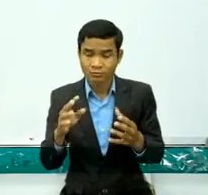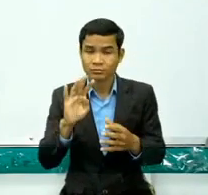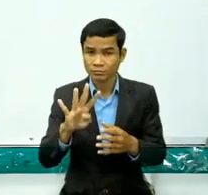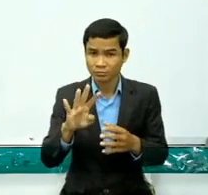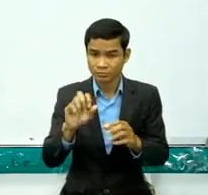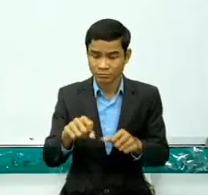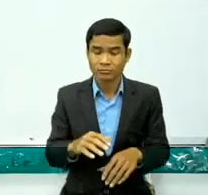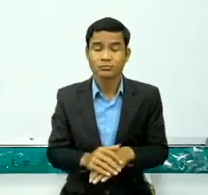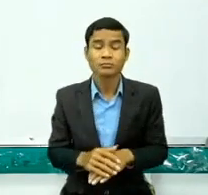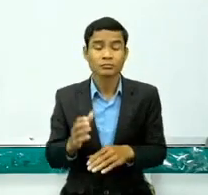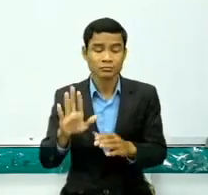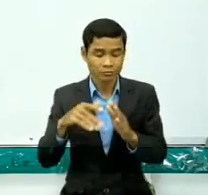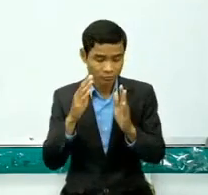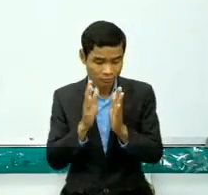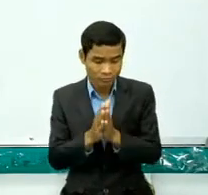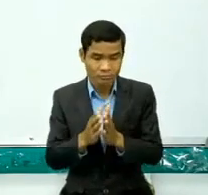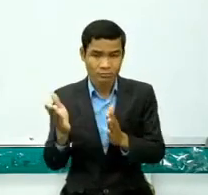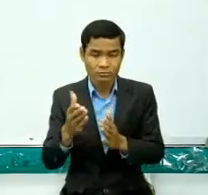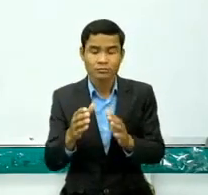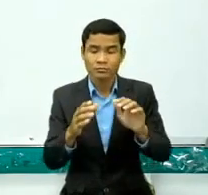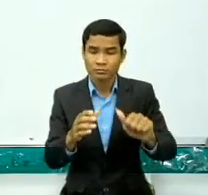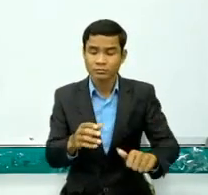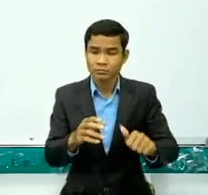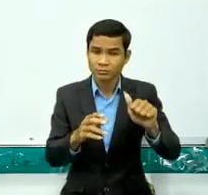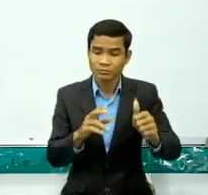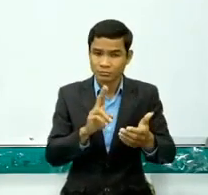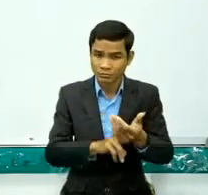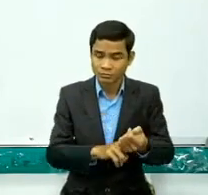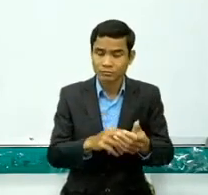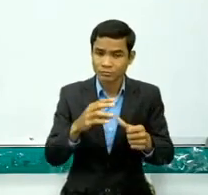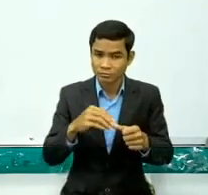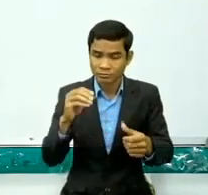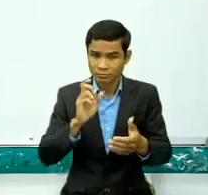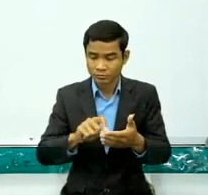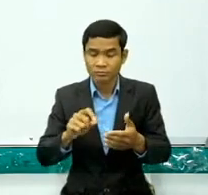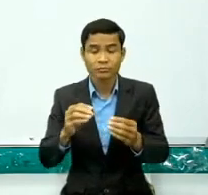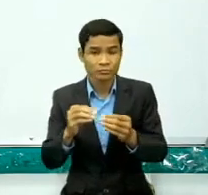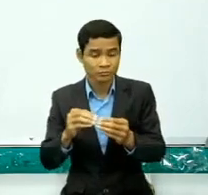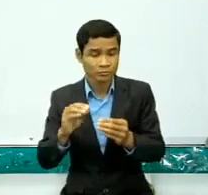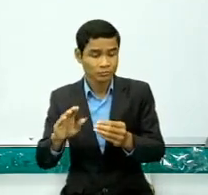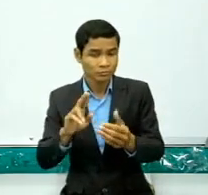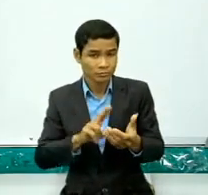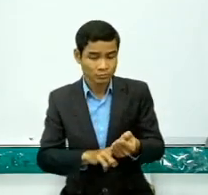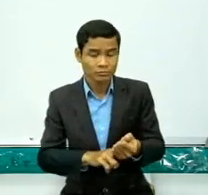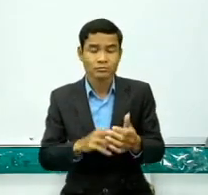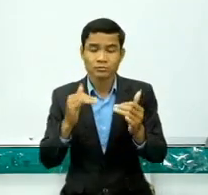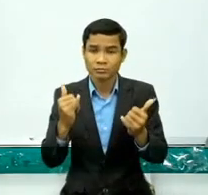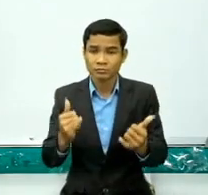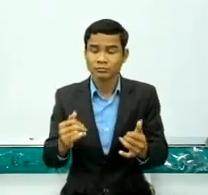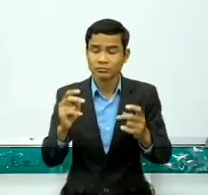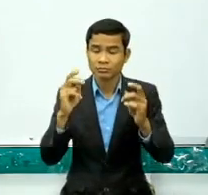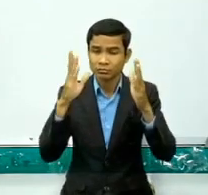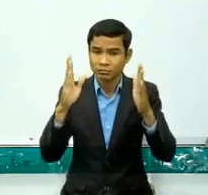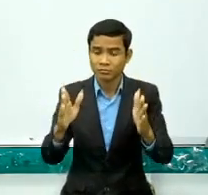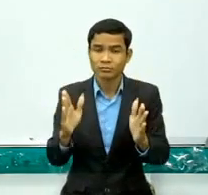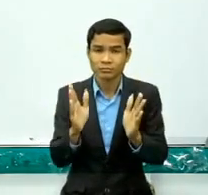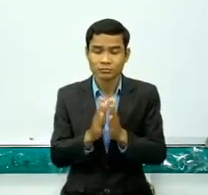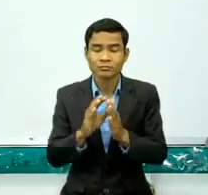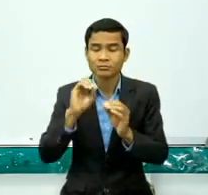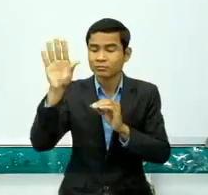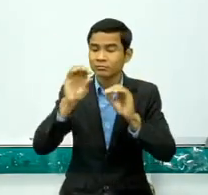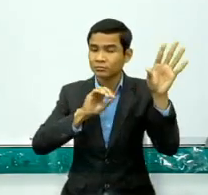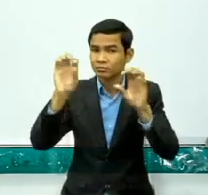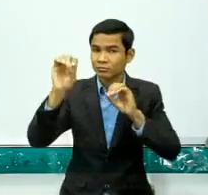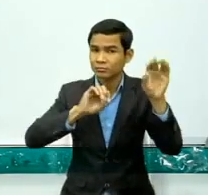4ណាកូនអរគុណឥឡូវកូនទុកក្តារឈ្នួនដោយសរហ្វឺតចាអ្នកគ្រូនឹងនាំកូនកូនទៅផ្ទះដៃបាញ់កញ្ជ្រួច